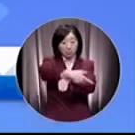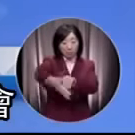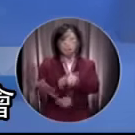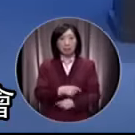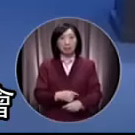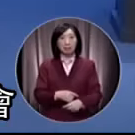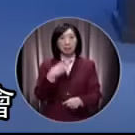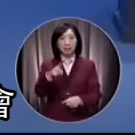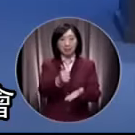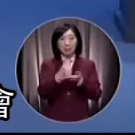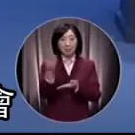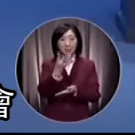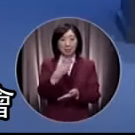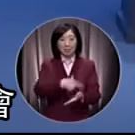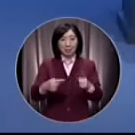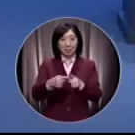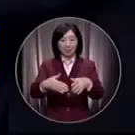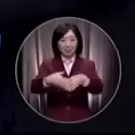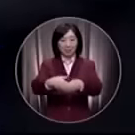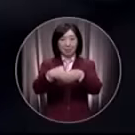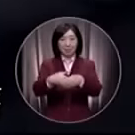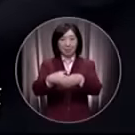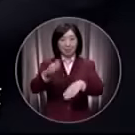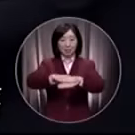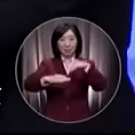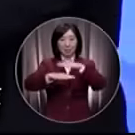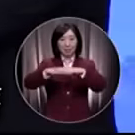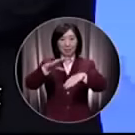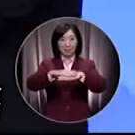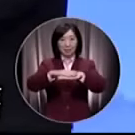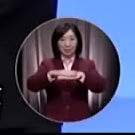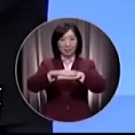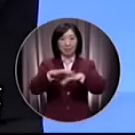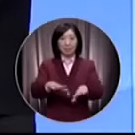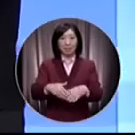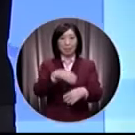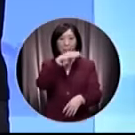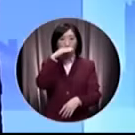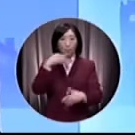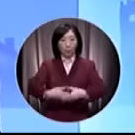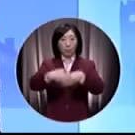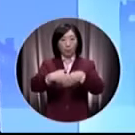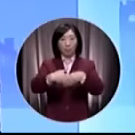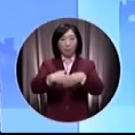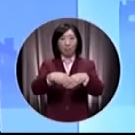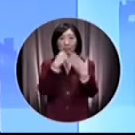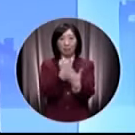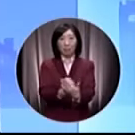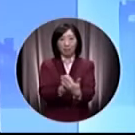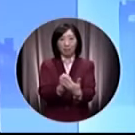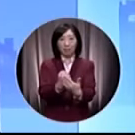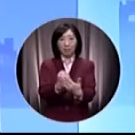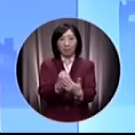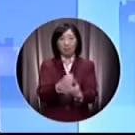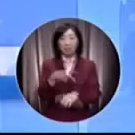势。 总统大选最后一场辩论会昨天登场，三名候选人火力依旧。朱立伦一开始申论时就六